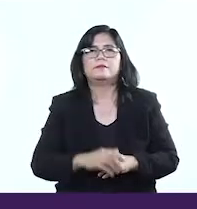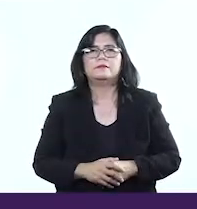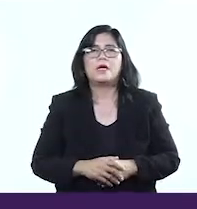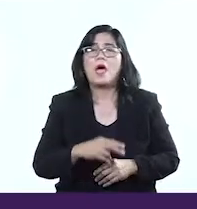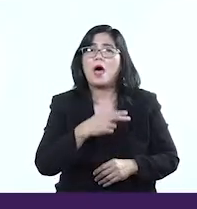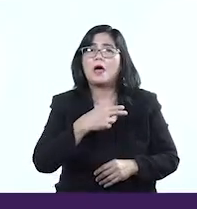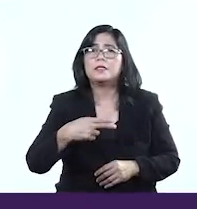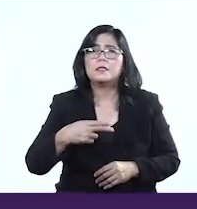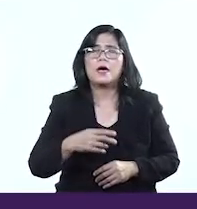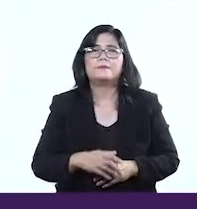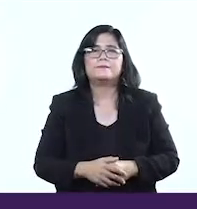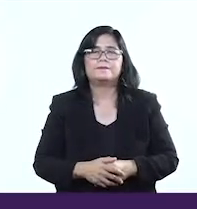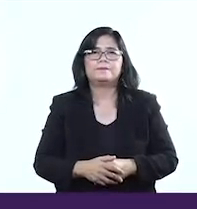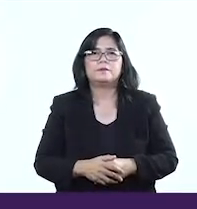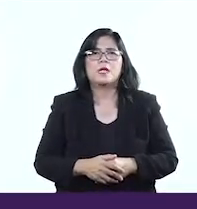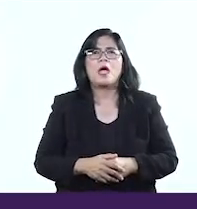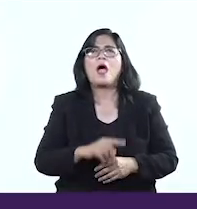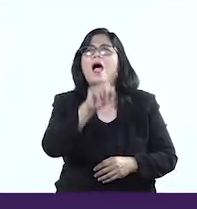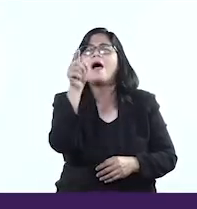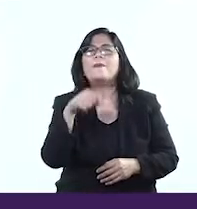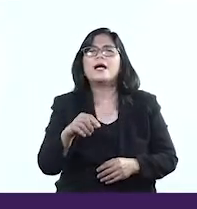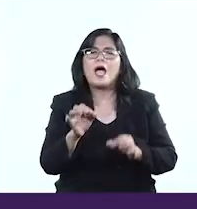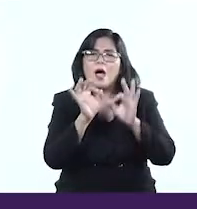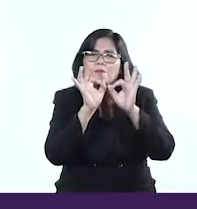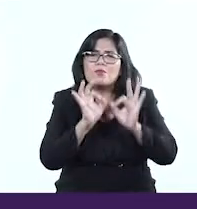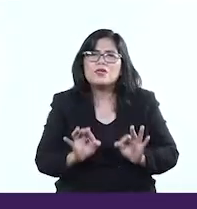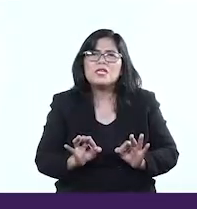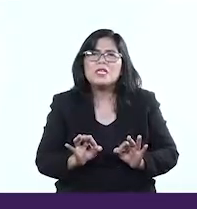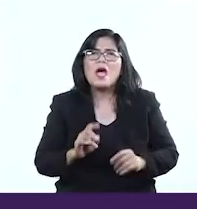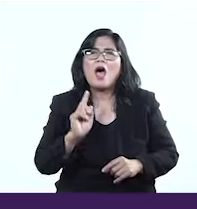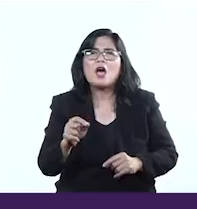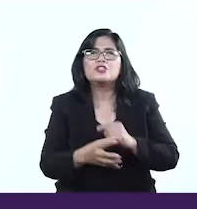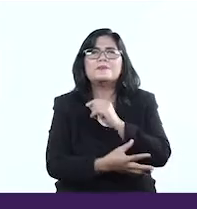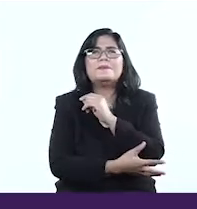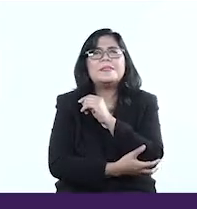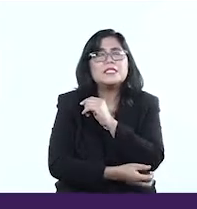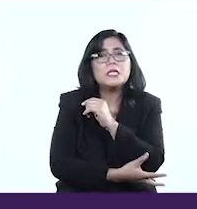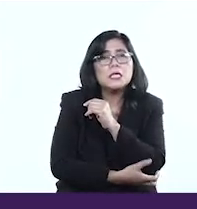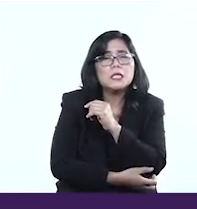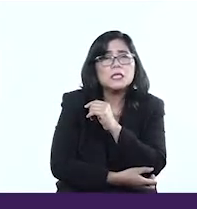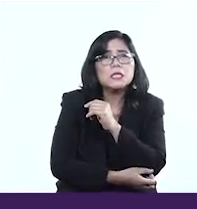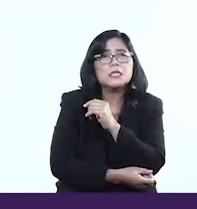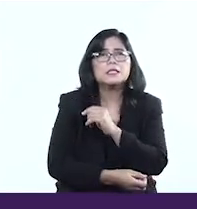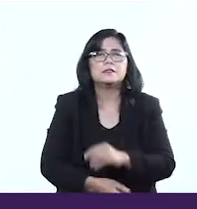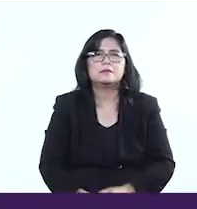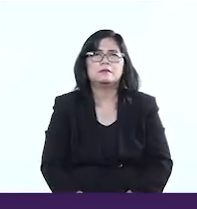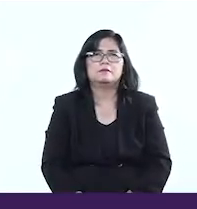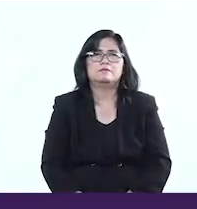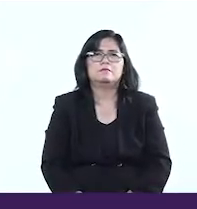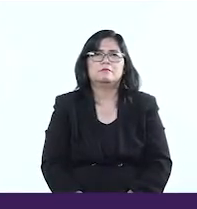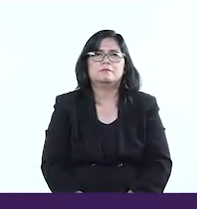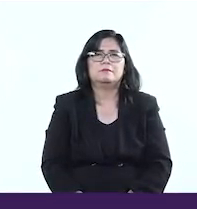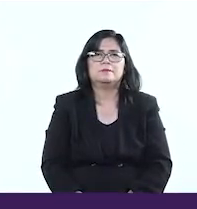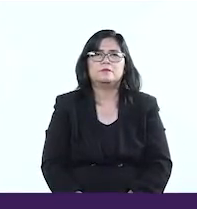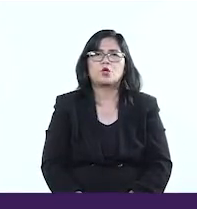Hai saya buat beberapa pertanyaan disini Apakah murni harus berarti hidup miskin Hai orang yang hidupnya diberkati orang hidup